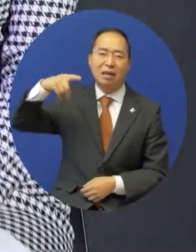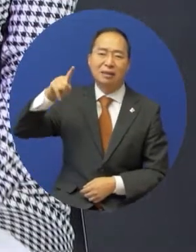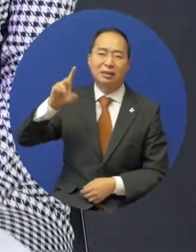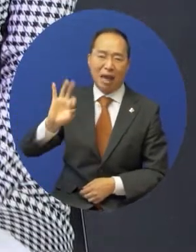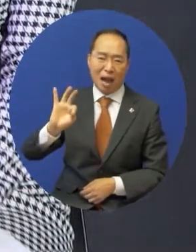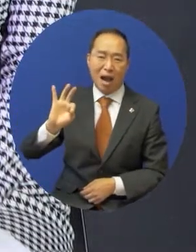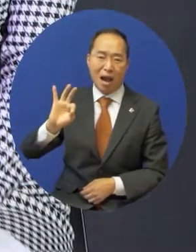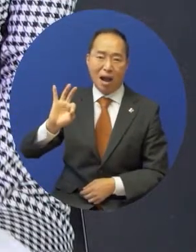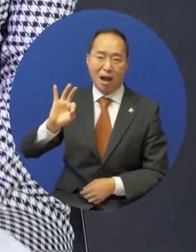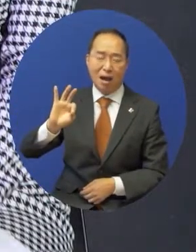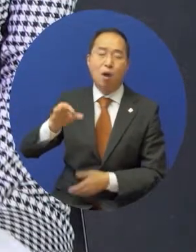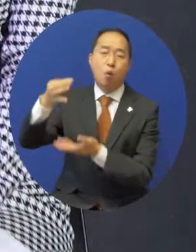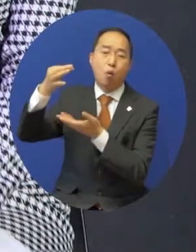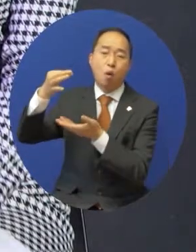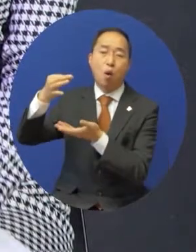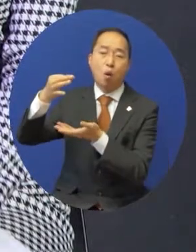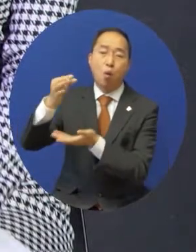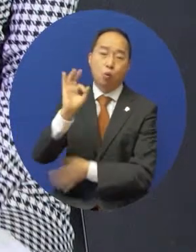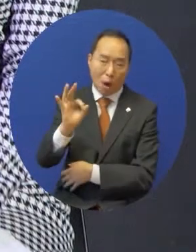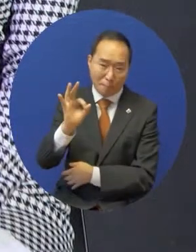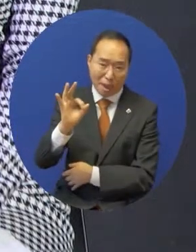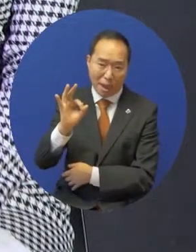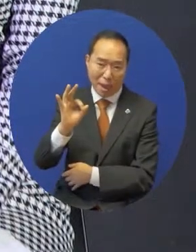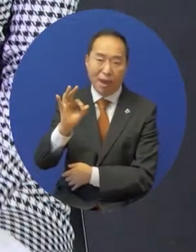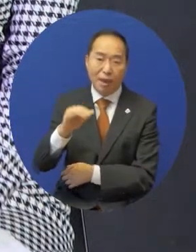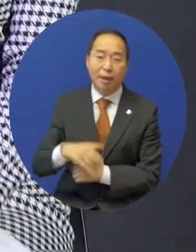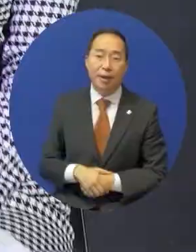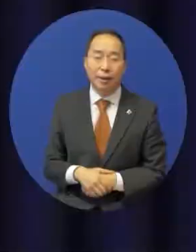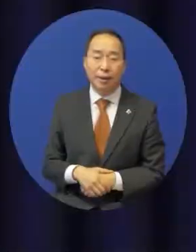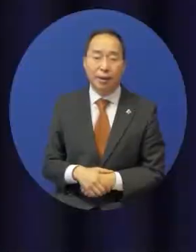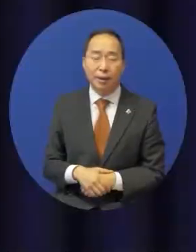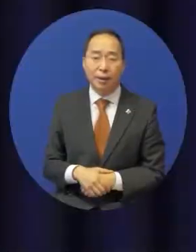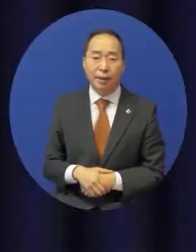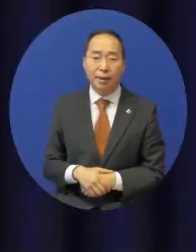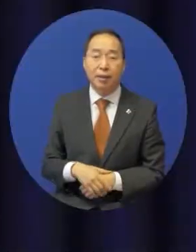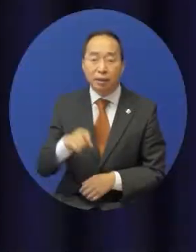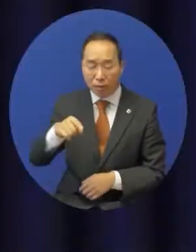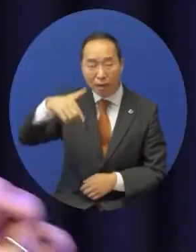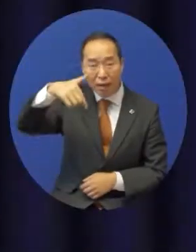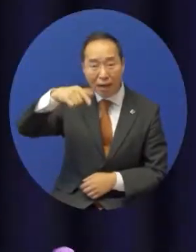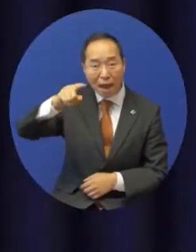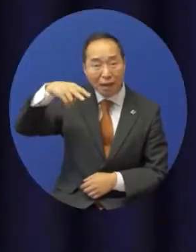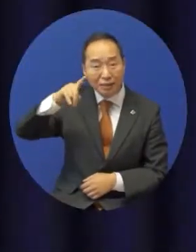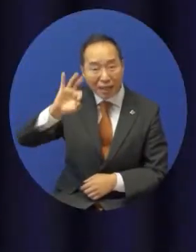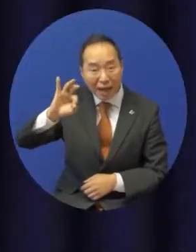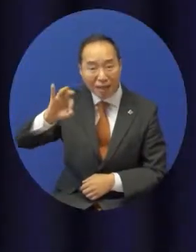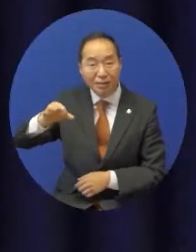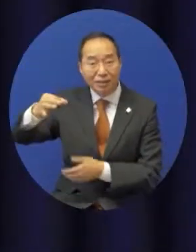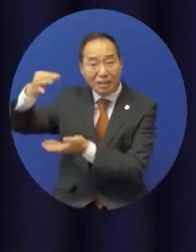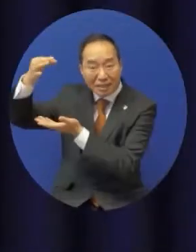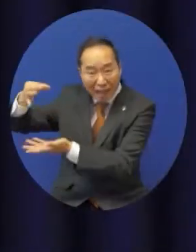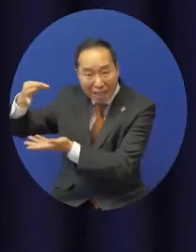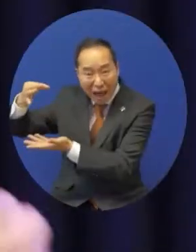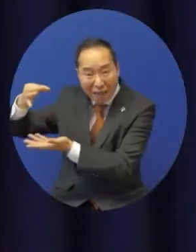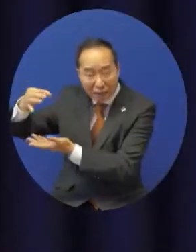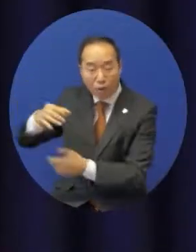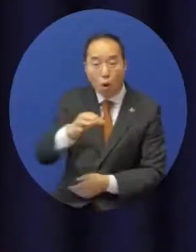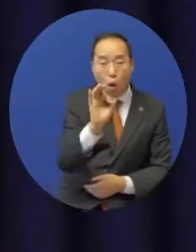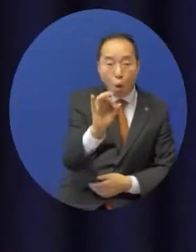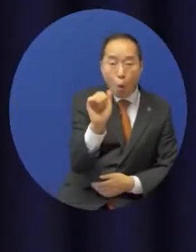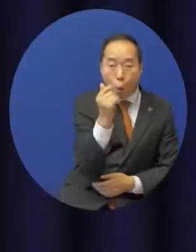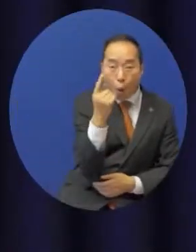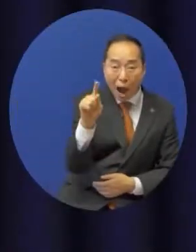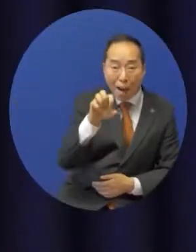이제 가상 화폐가 되겠는데요. 그리고 이제 가상 자산은 화폐라고 하는